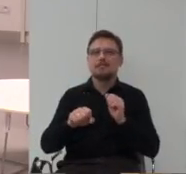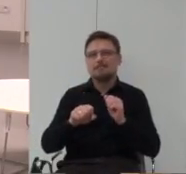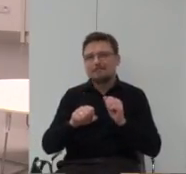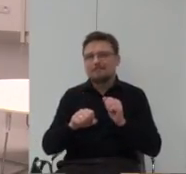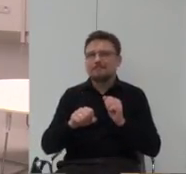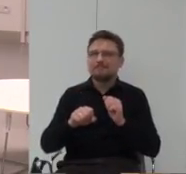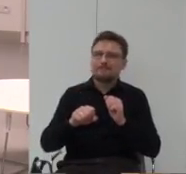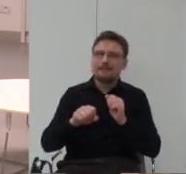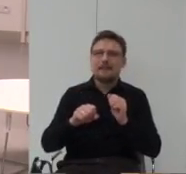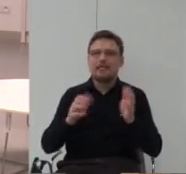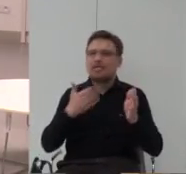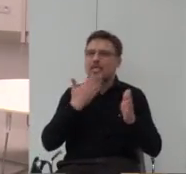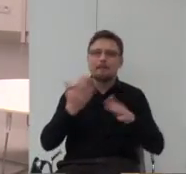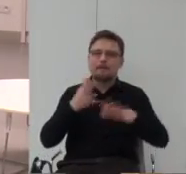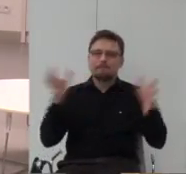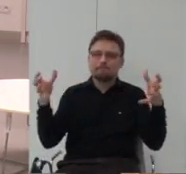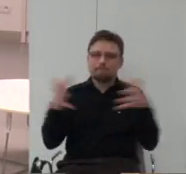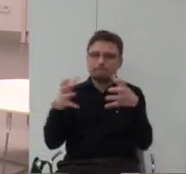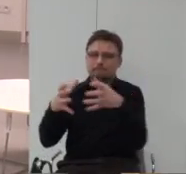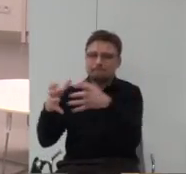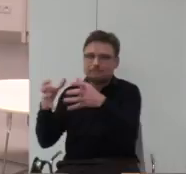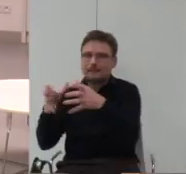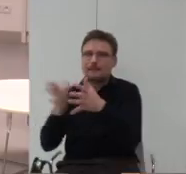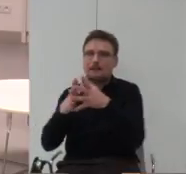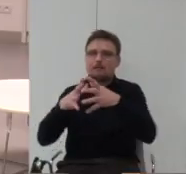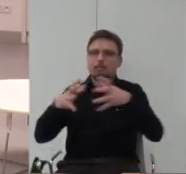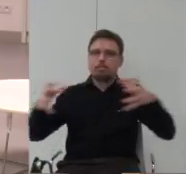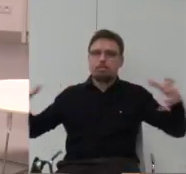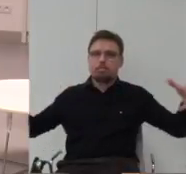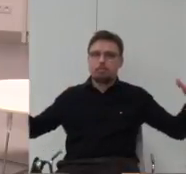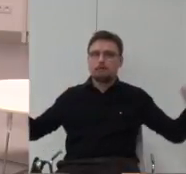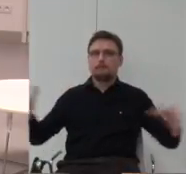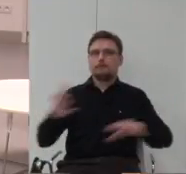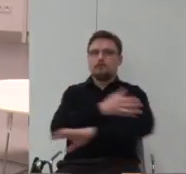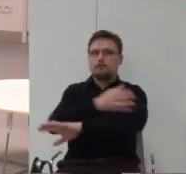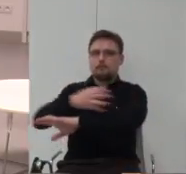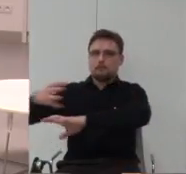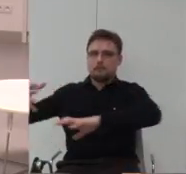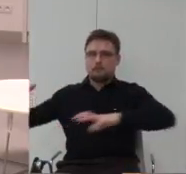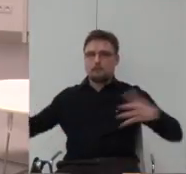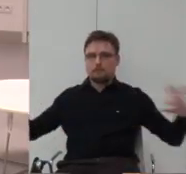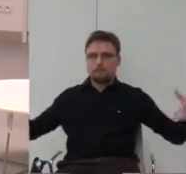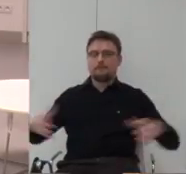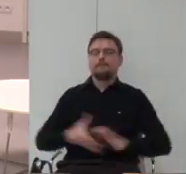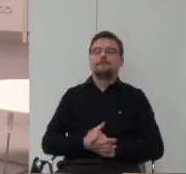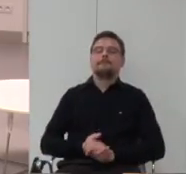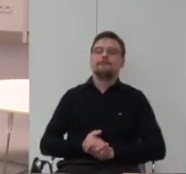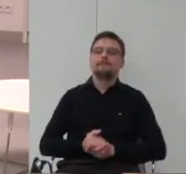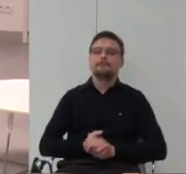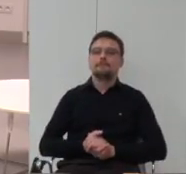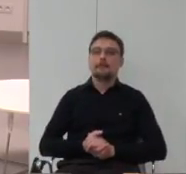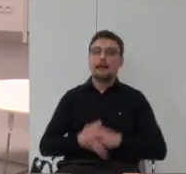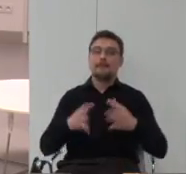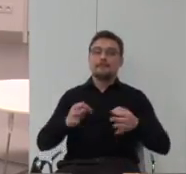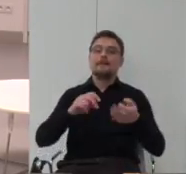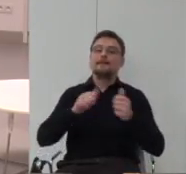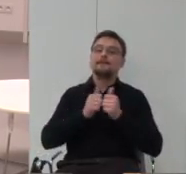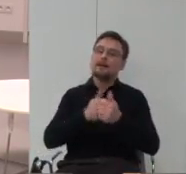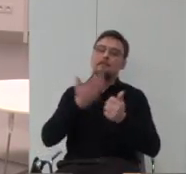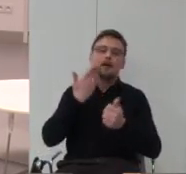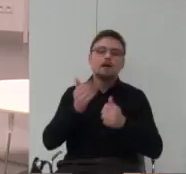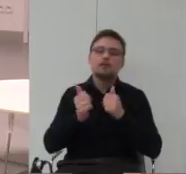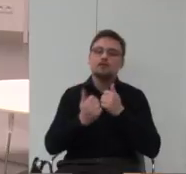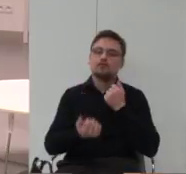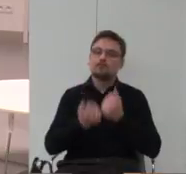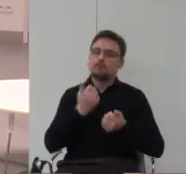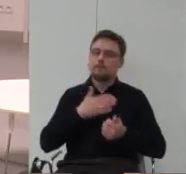albo Wawrze, w jakiś taki sposób nie do końca skoordynowany i skupiony gdzieś dalej nam